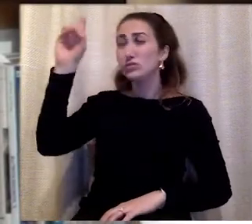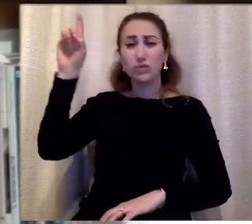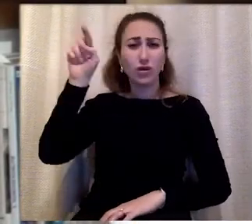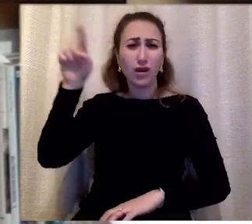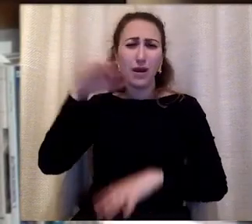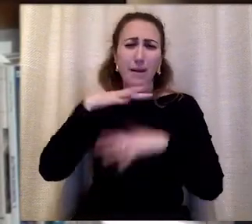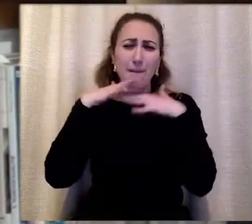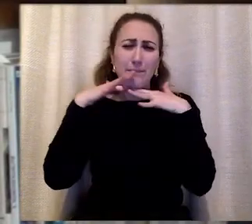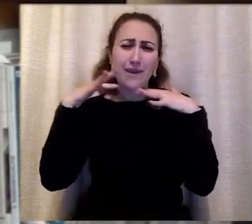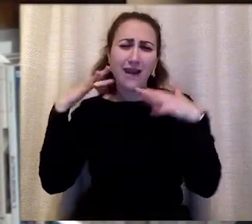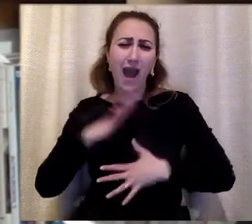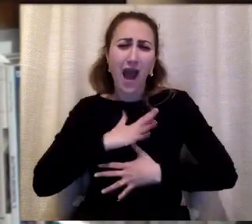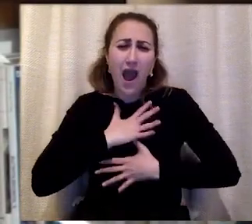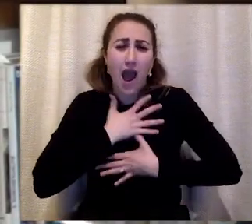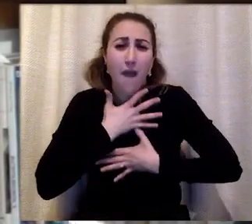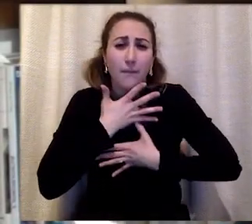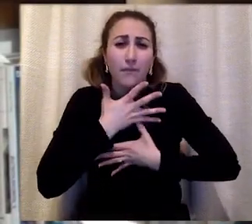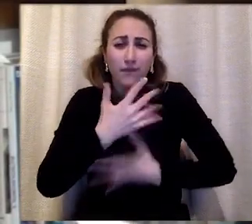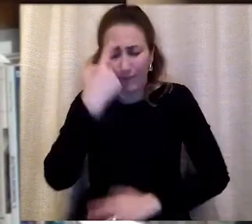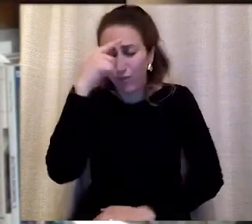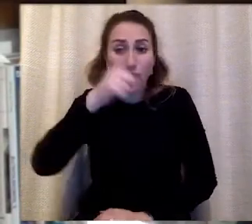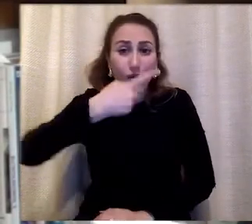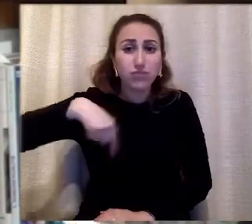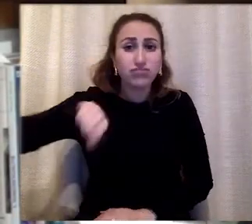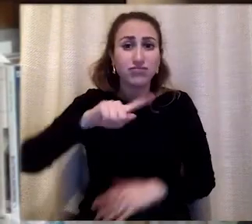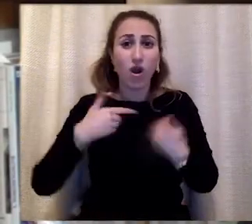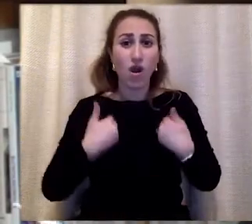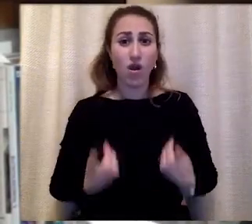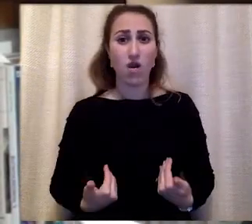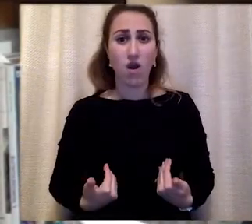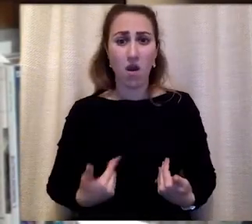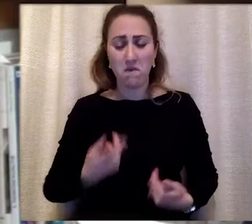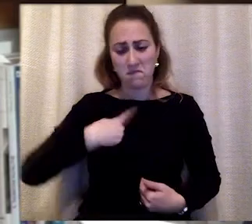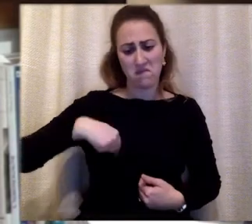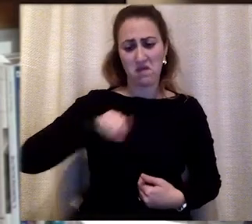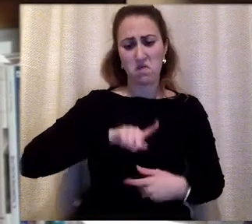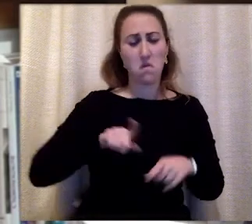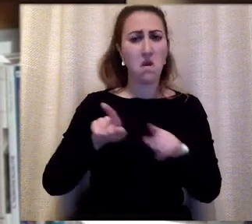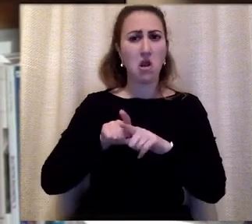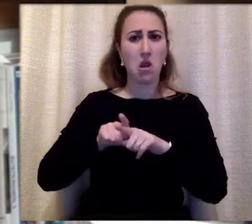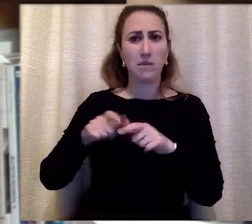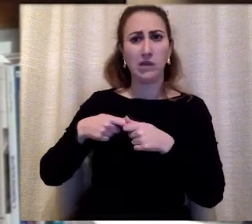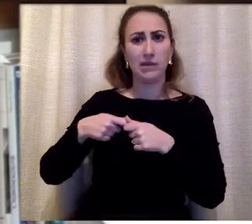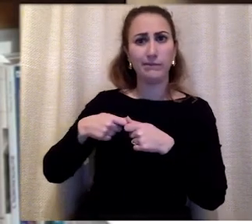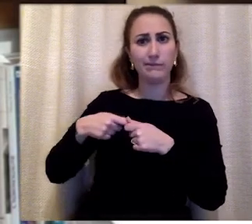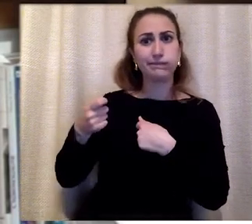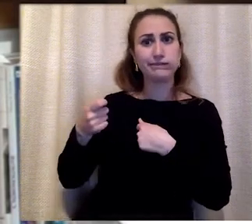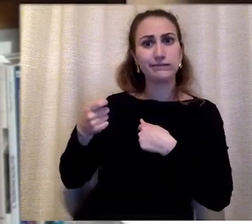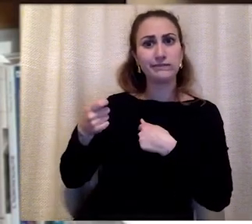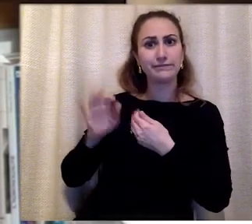si naturel d'être l'objet de l'amour de Dieu.